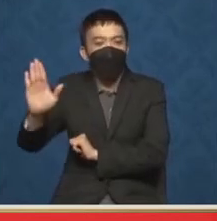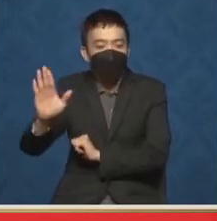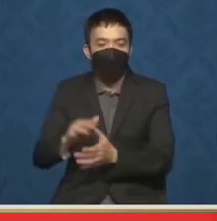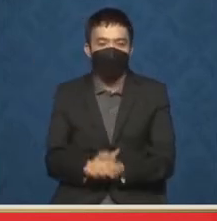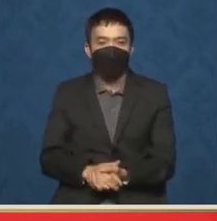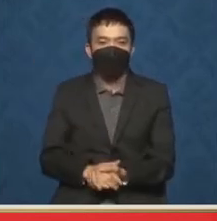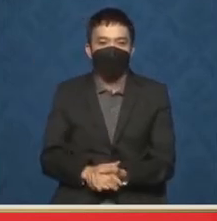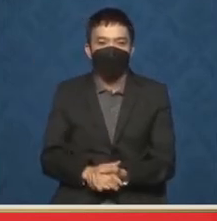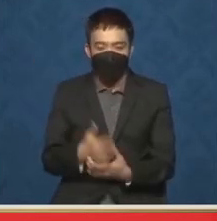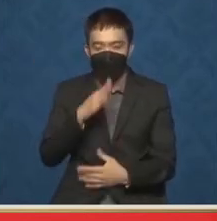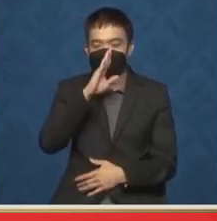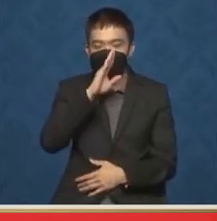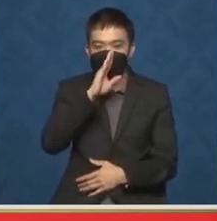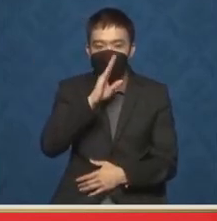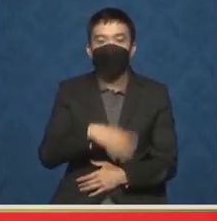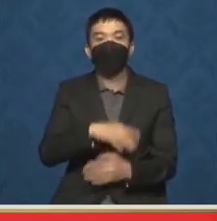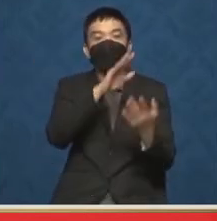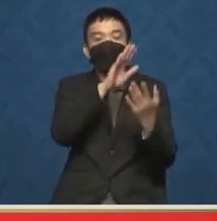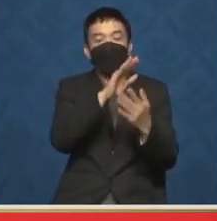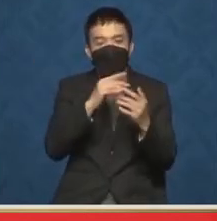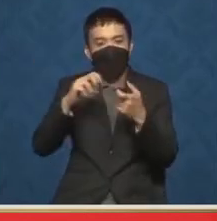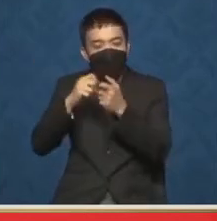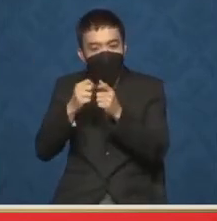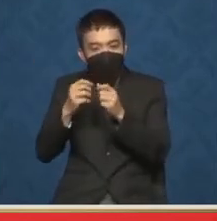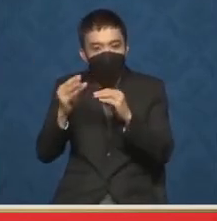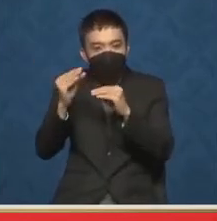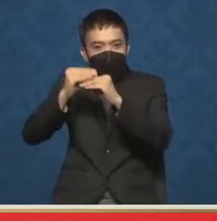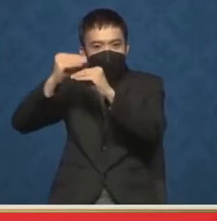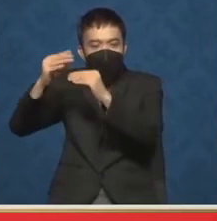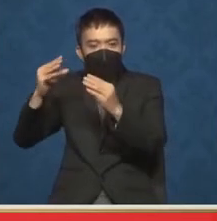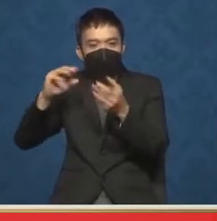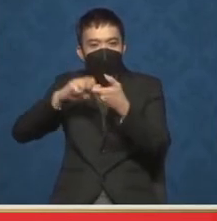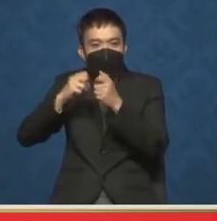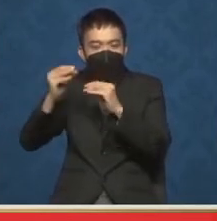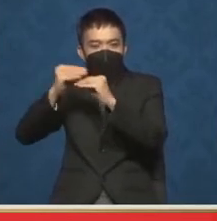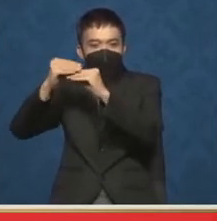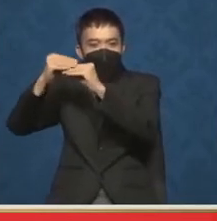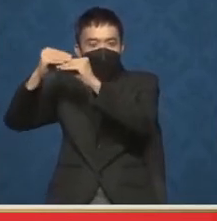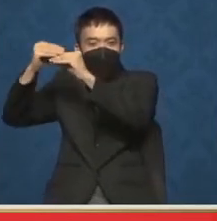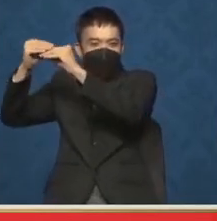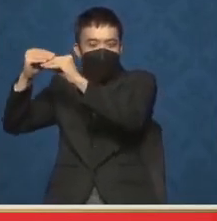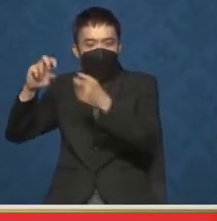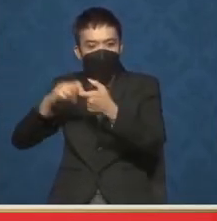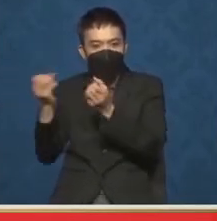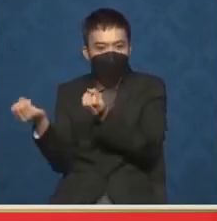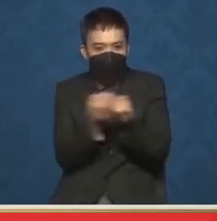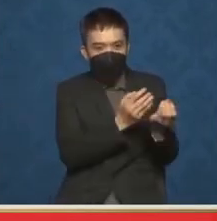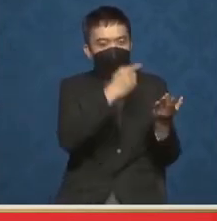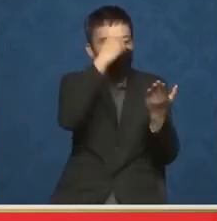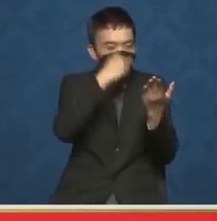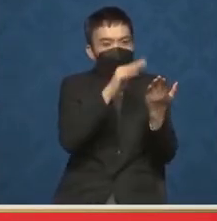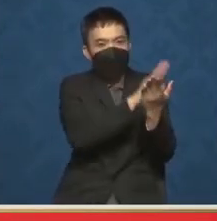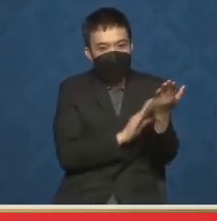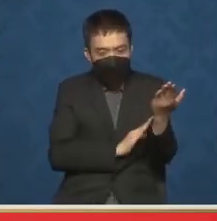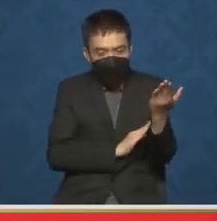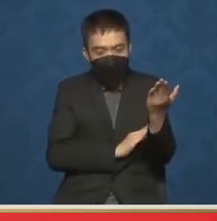และสิงที่สามารถจะบานปลายลำปลายออกไปจหนขนที่จะกระทบต่อผประโยกของประ